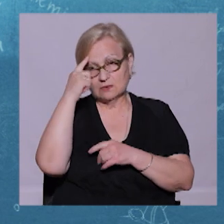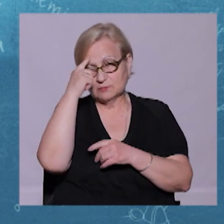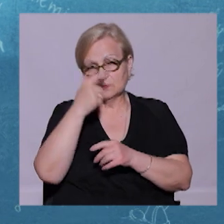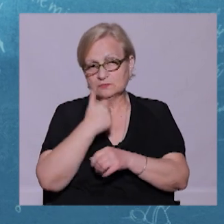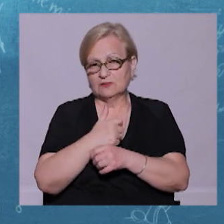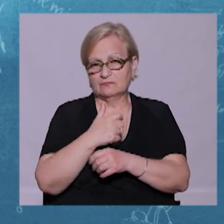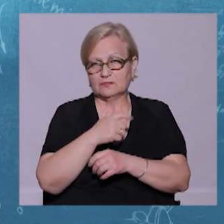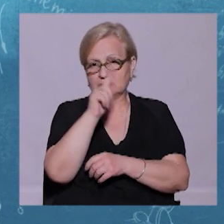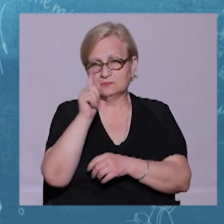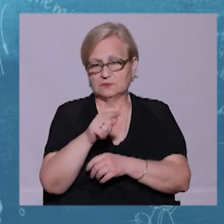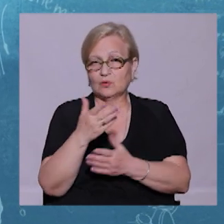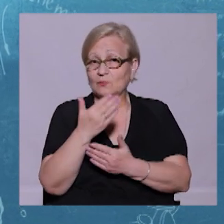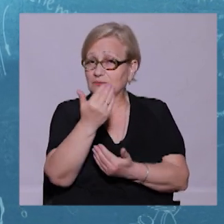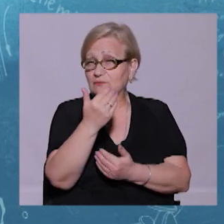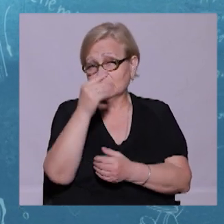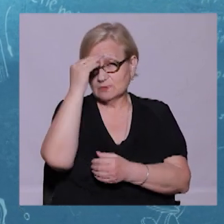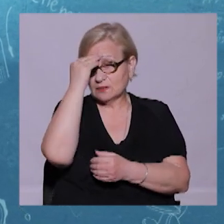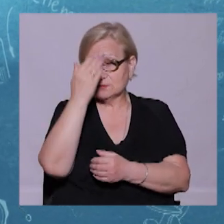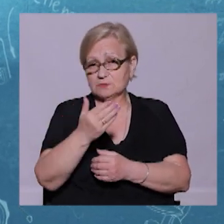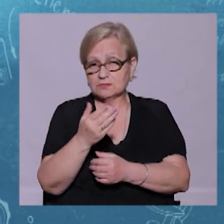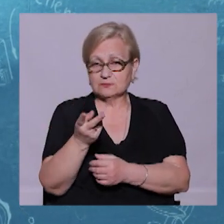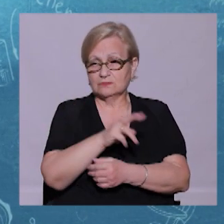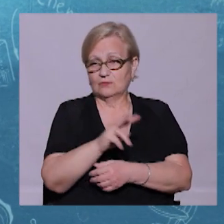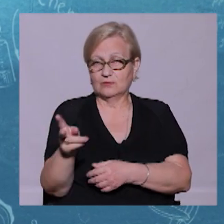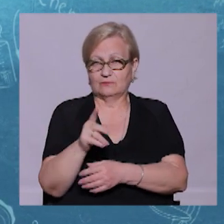აზრით რომანის ამ ორ მონაკვეთშია